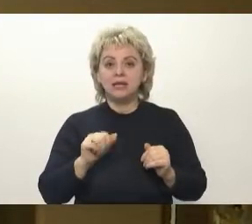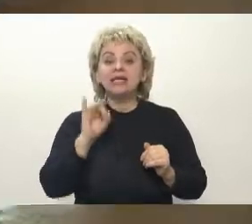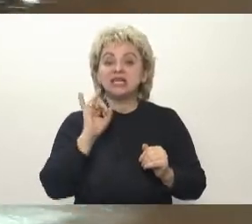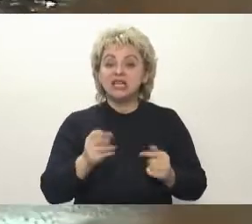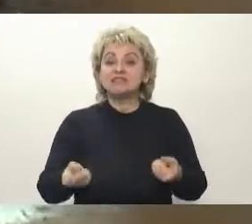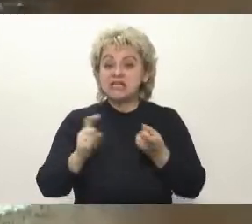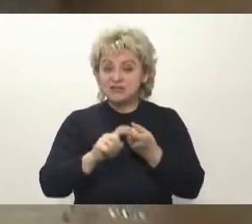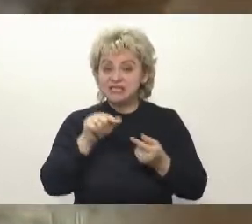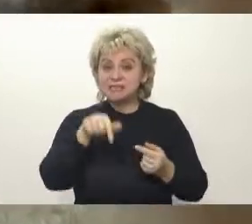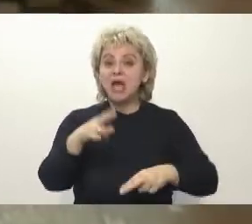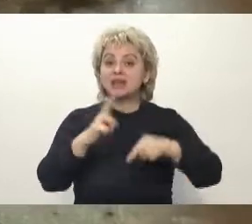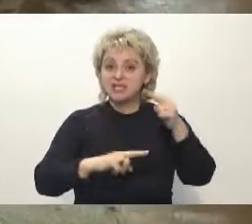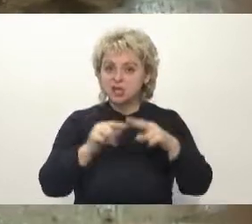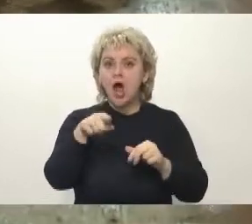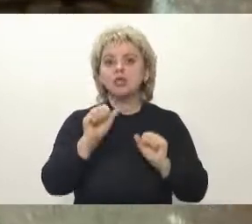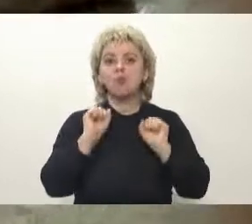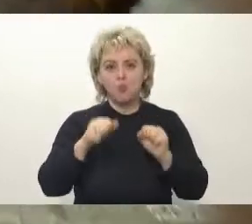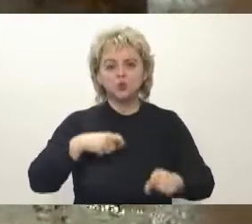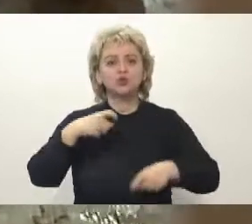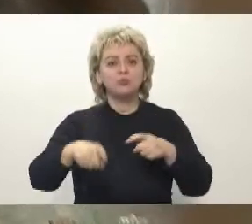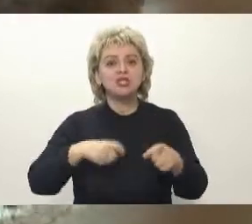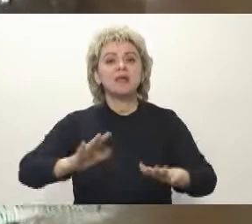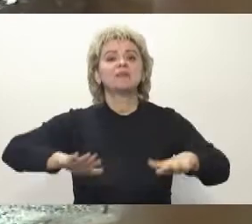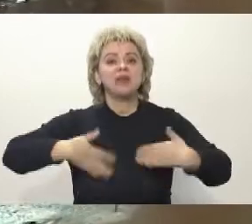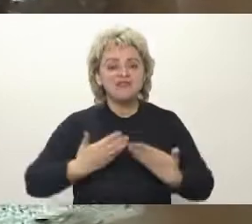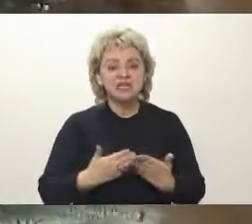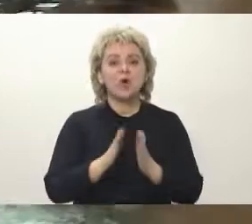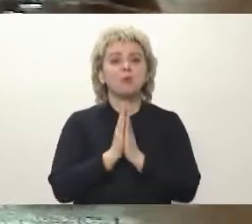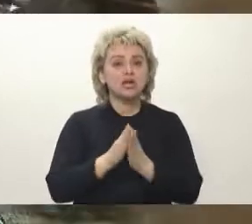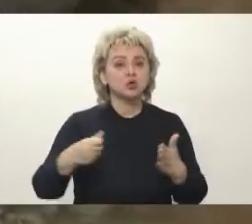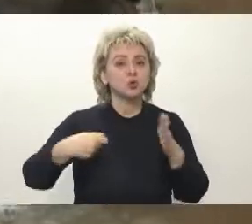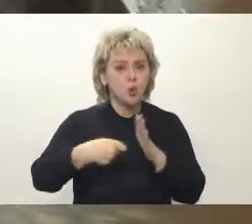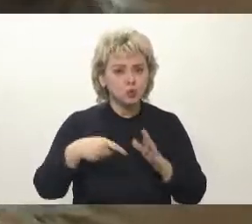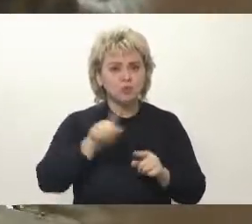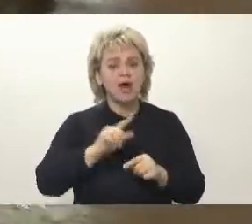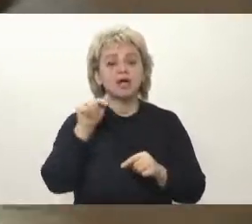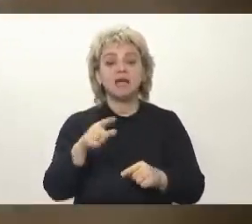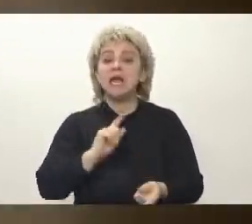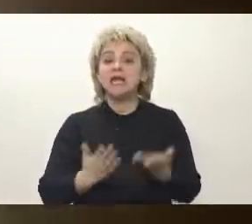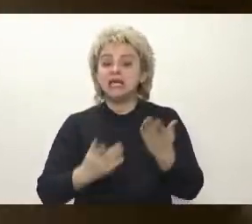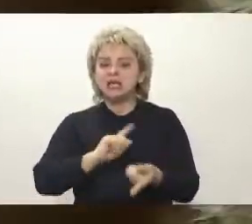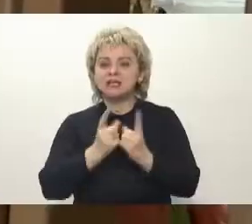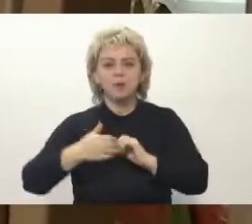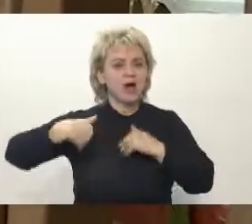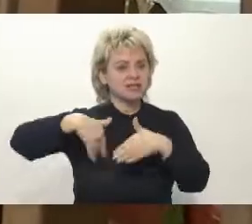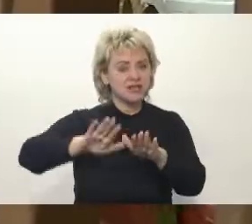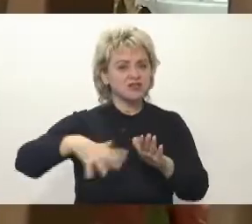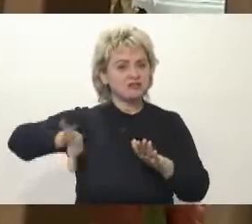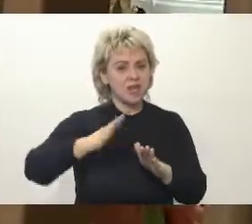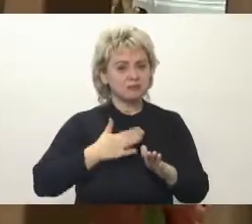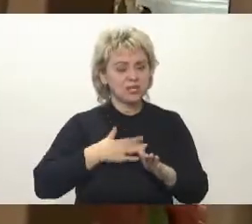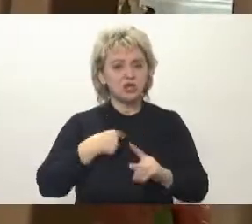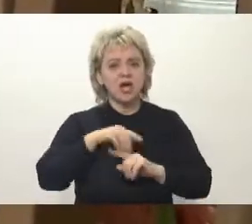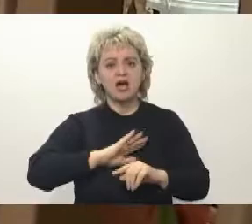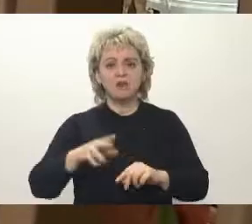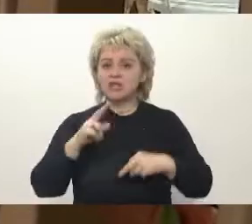в зависимости от настроения она может бежать приветствовать, бежать просить кушать или наоборот «отстаньте все от меня, я